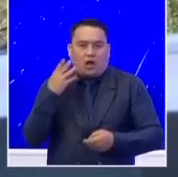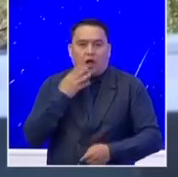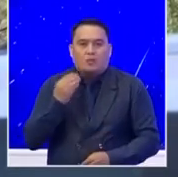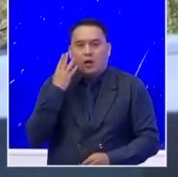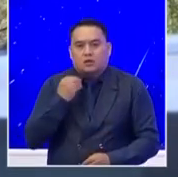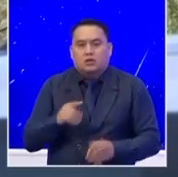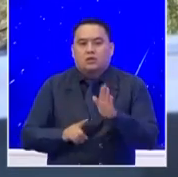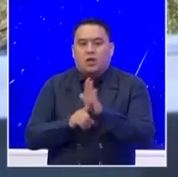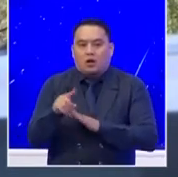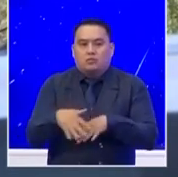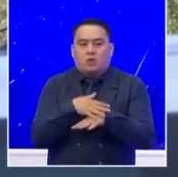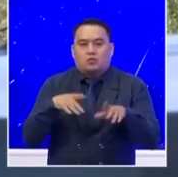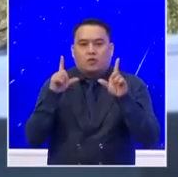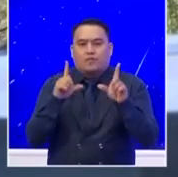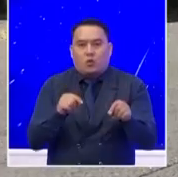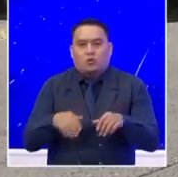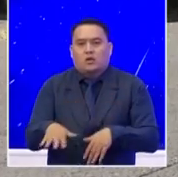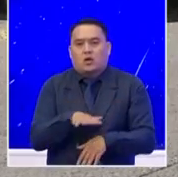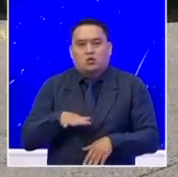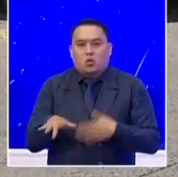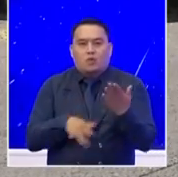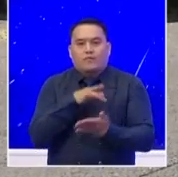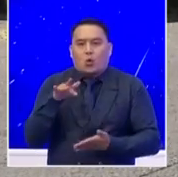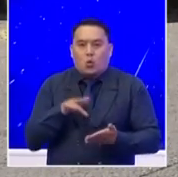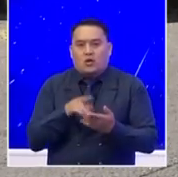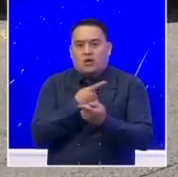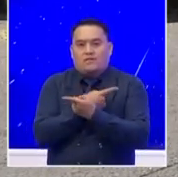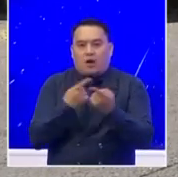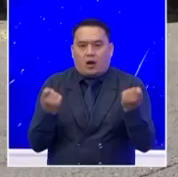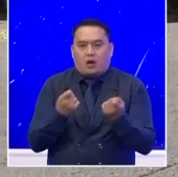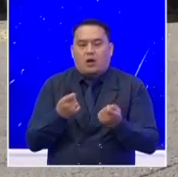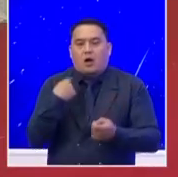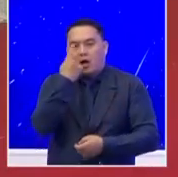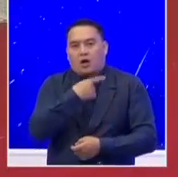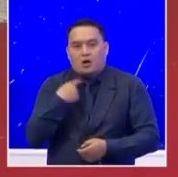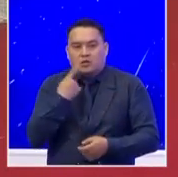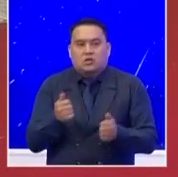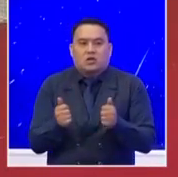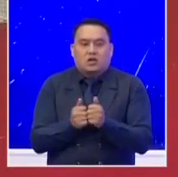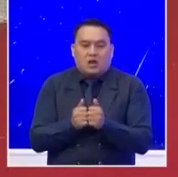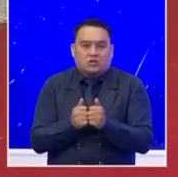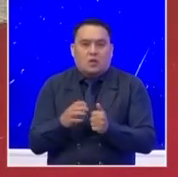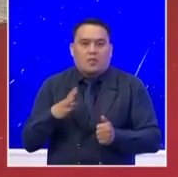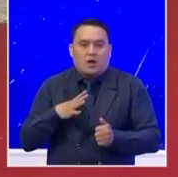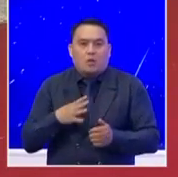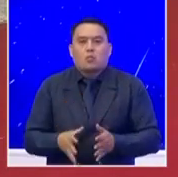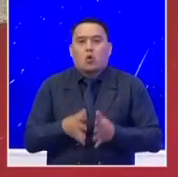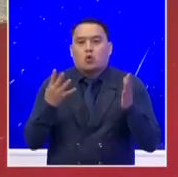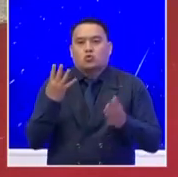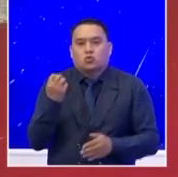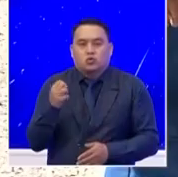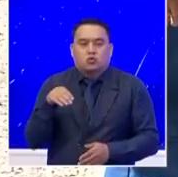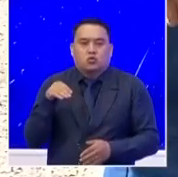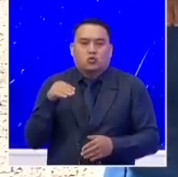Алматы начали массово выезжать за территорию города. По информации ответственных лиц, близ южной столицы находится более